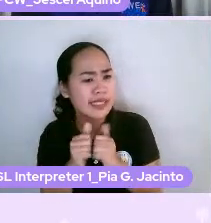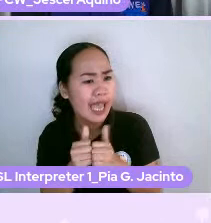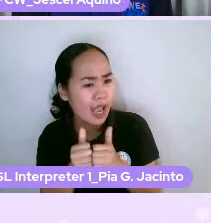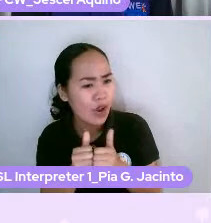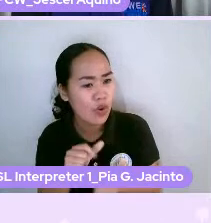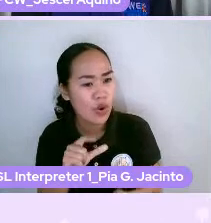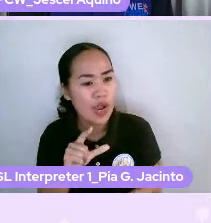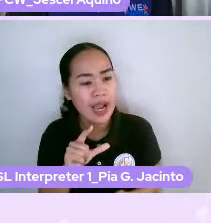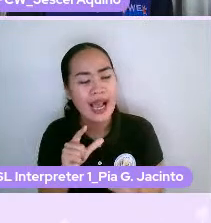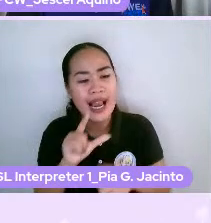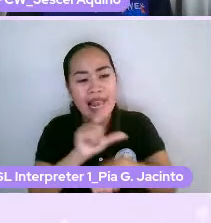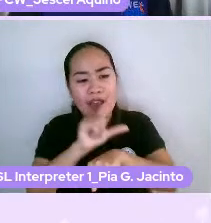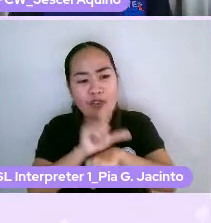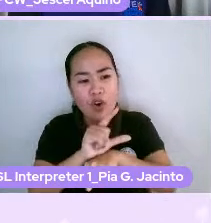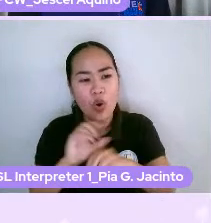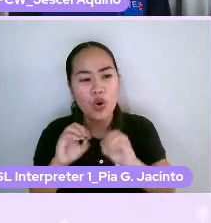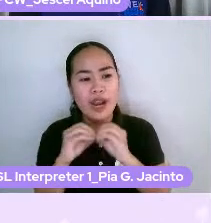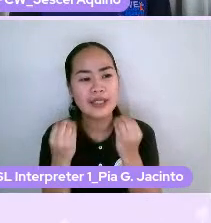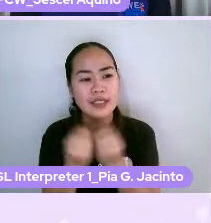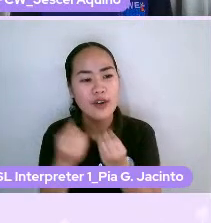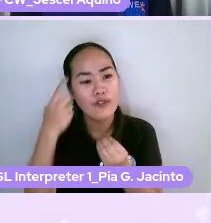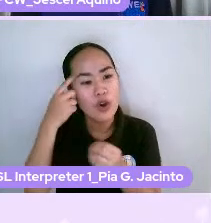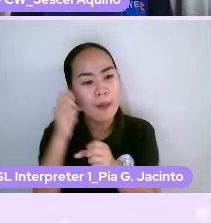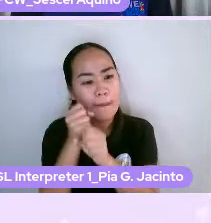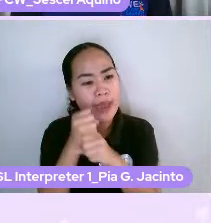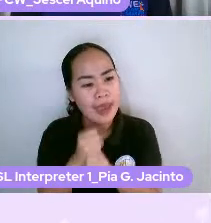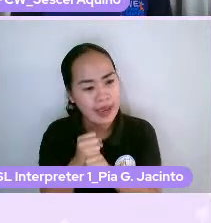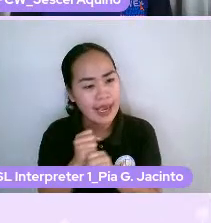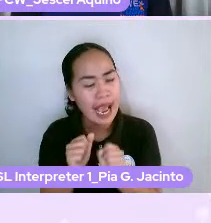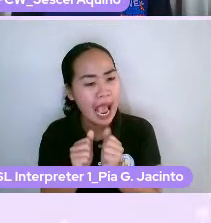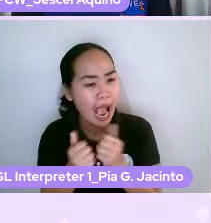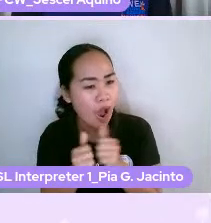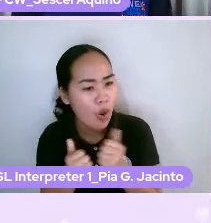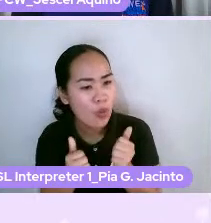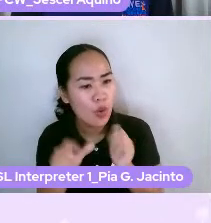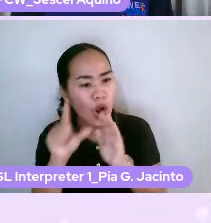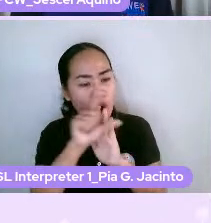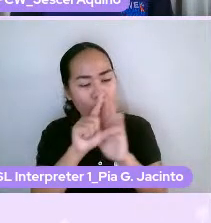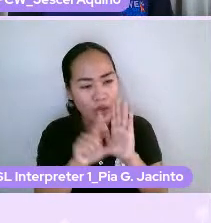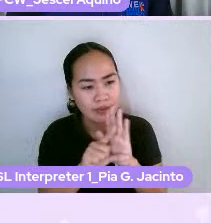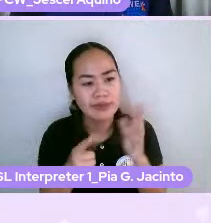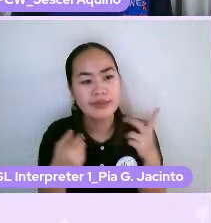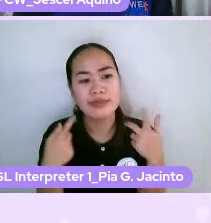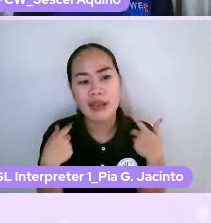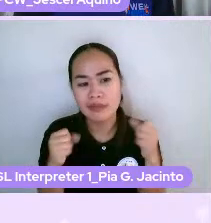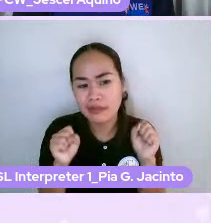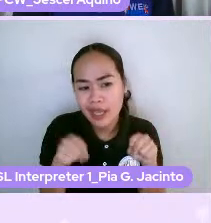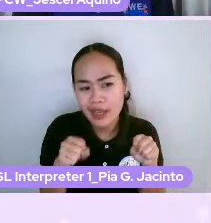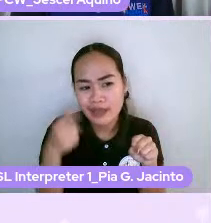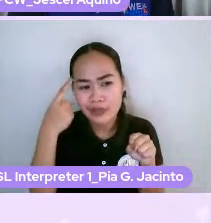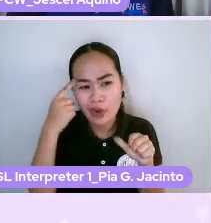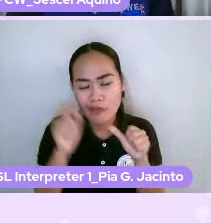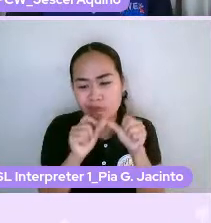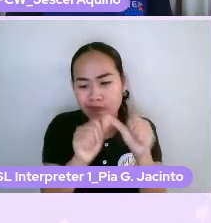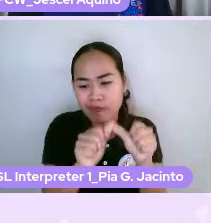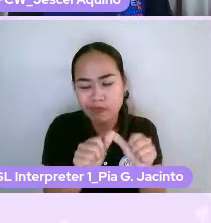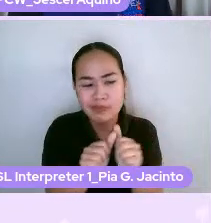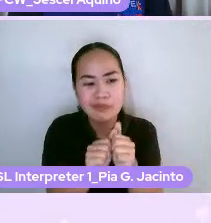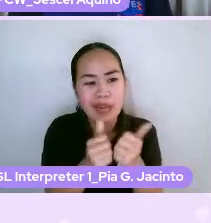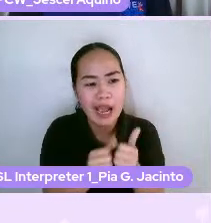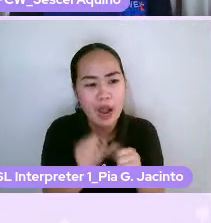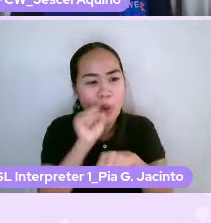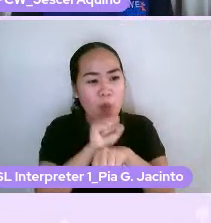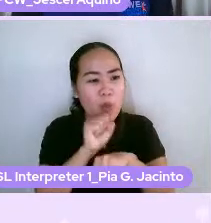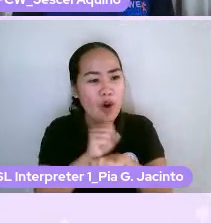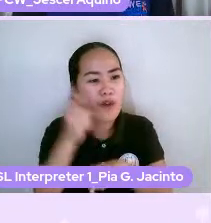Organization para magkaroon ng mga labor standards, polisiya at programa na magtataguyod ng disenteng trabaho para sa